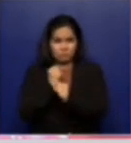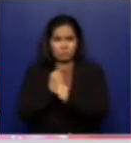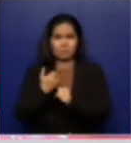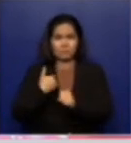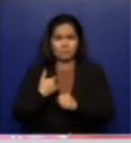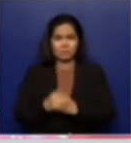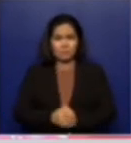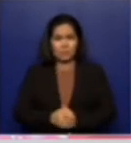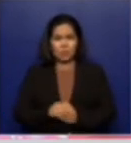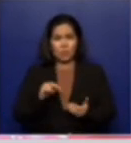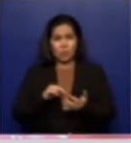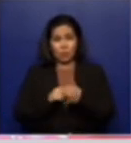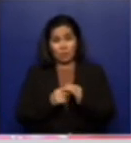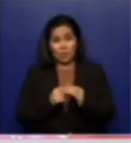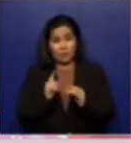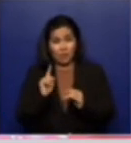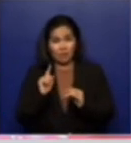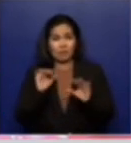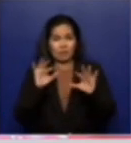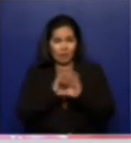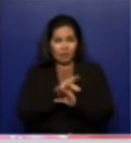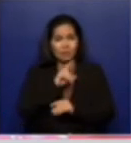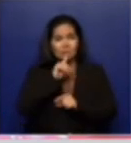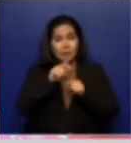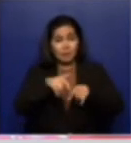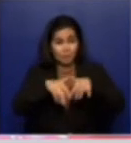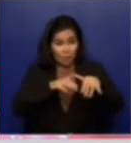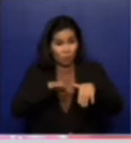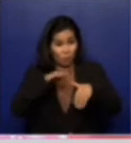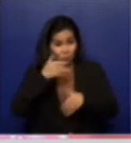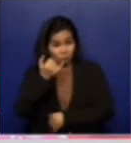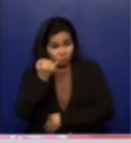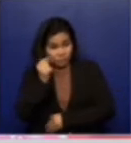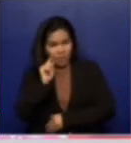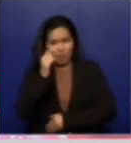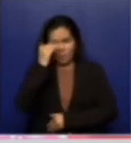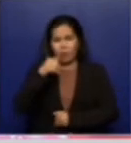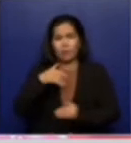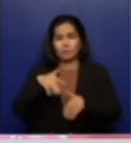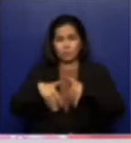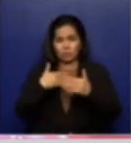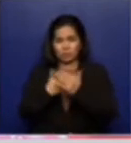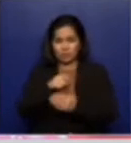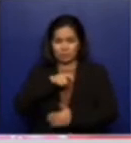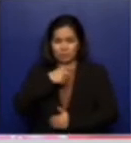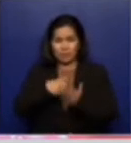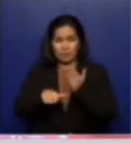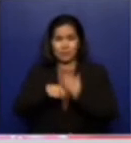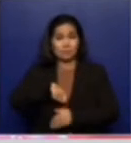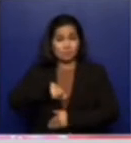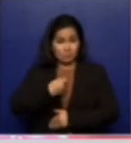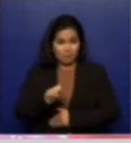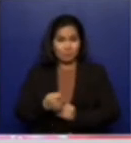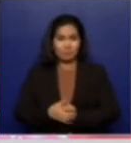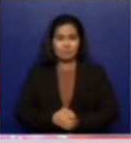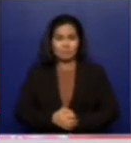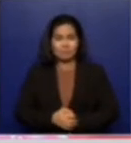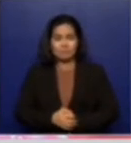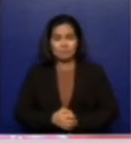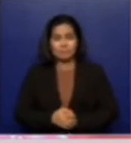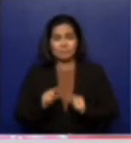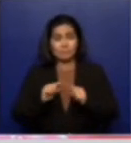เรียกว่าต้องถามพี่น้องประชาชนก่อนเพราะเป็นผู้ที่เสียภาษีก่อนเรื่องที่3